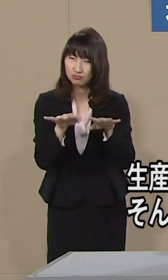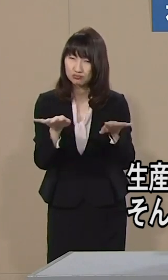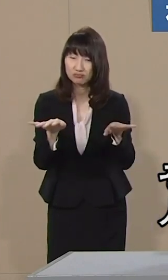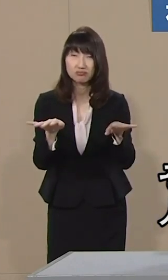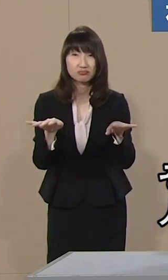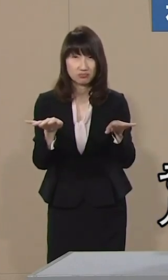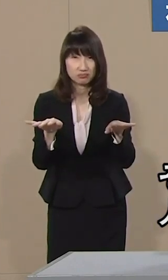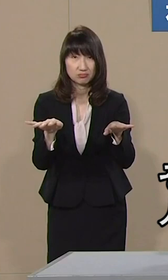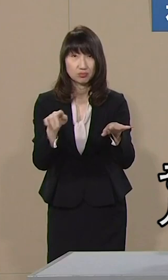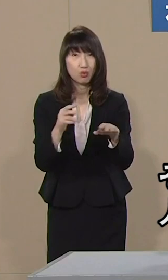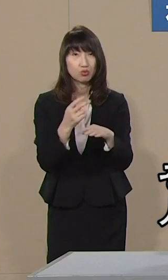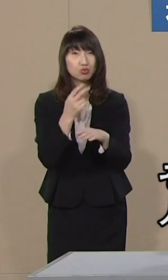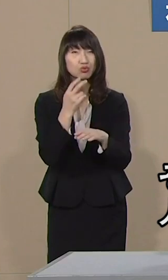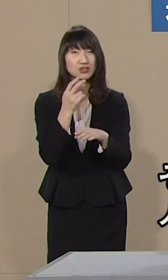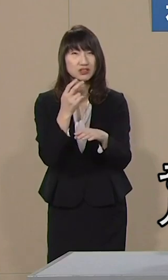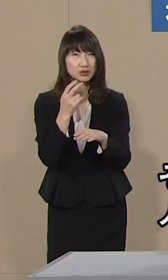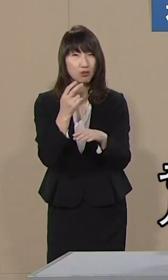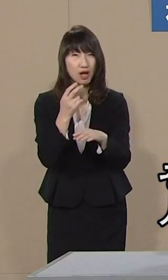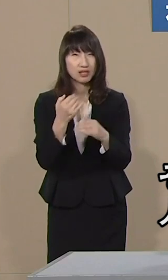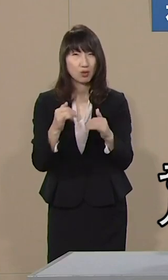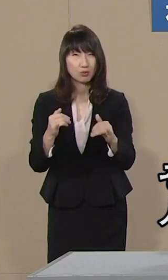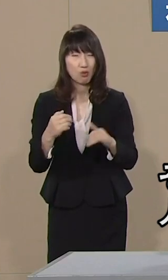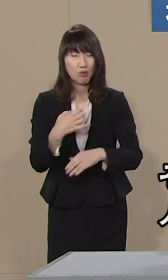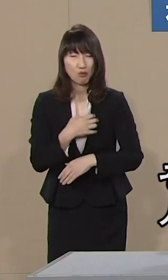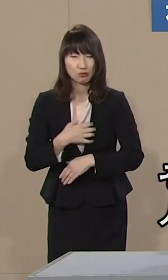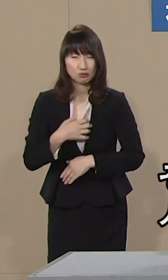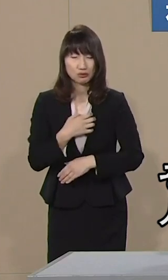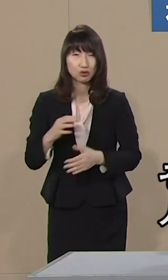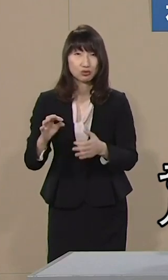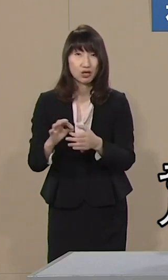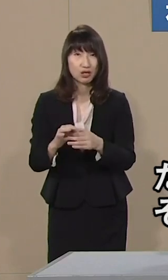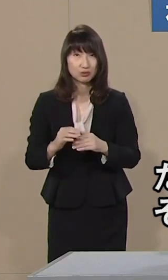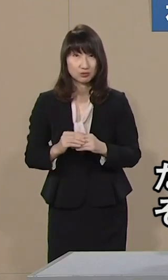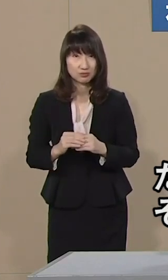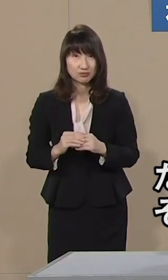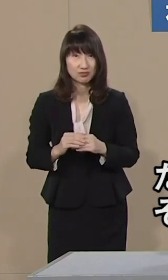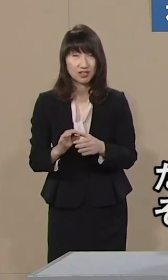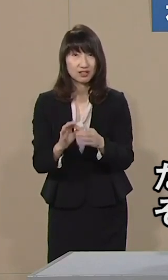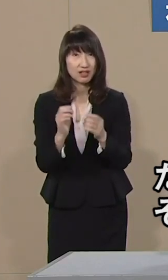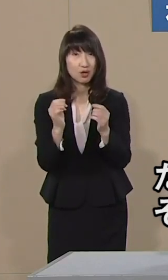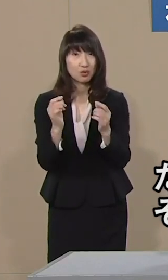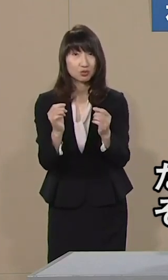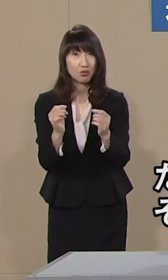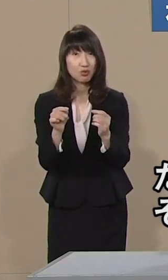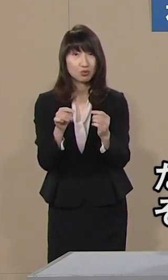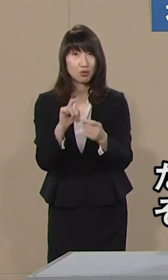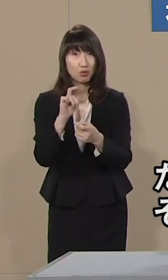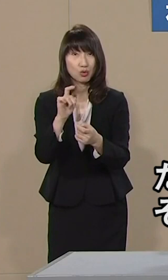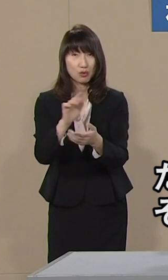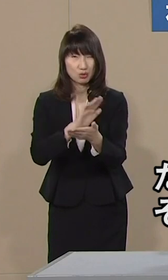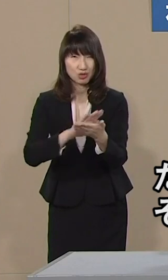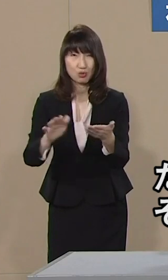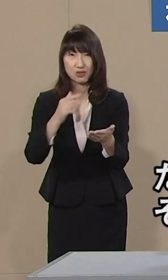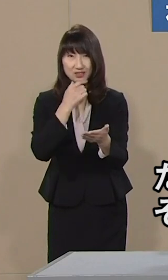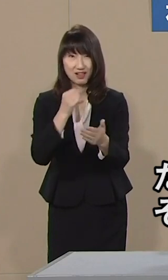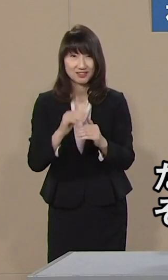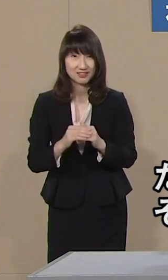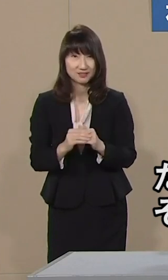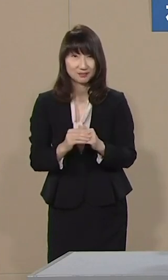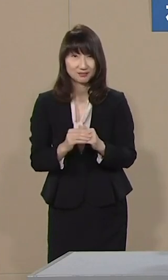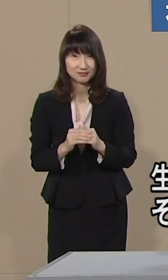時代そんな空気は確実に人々を生きづらくさせているだからこそそんな言葉を吹き飛ばし